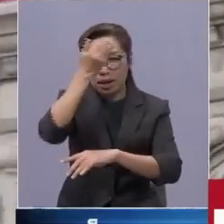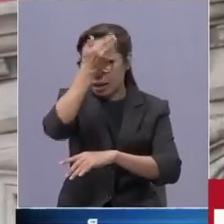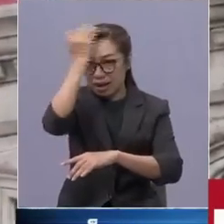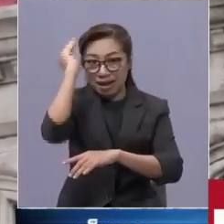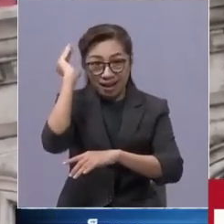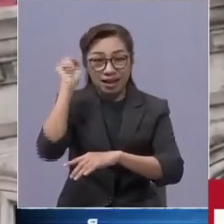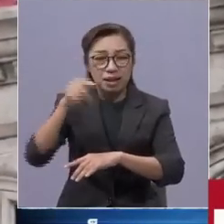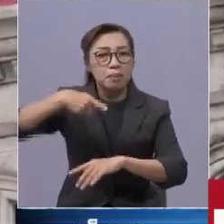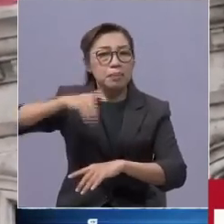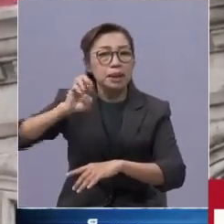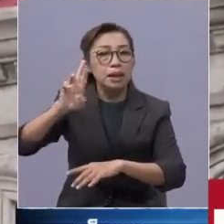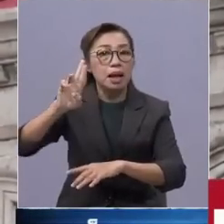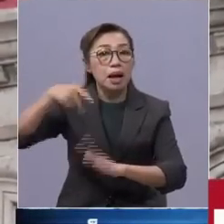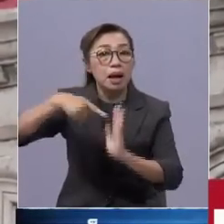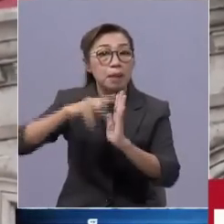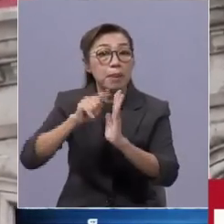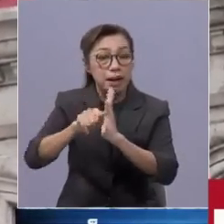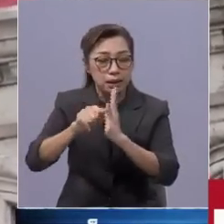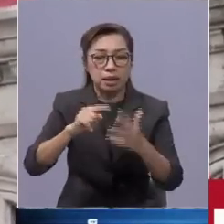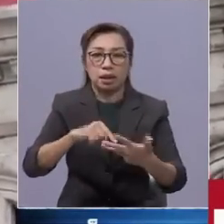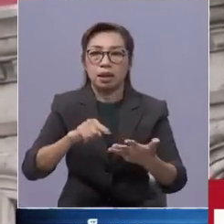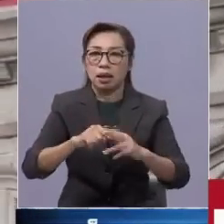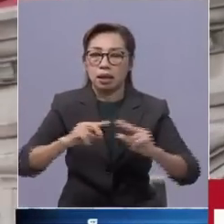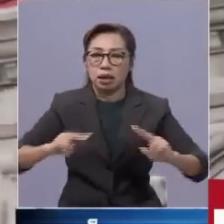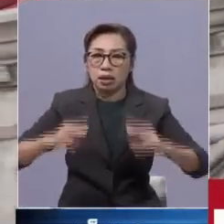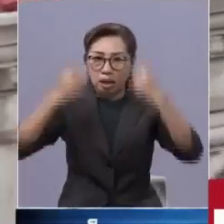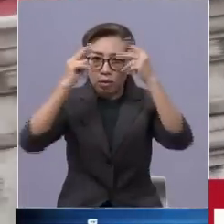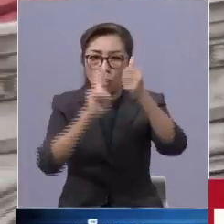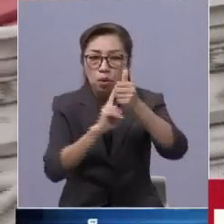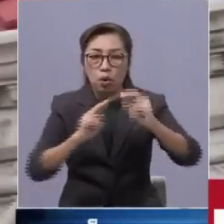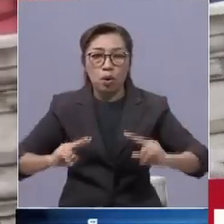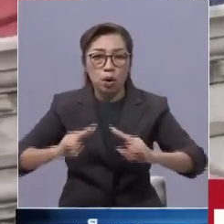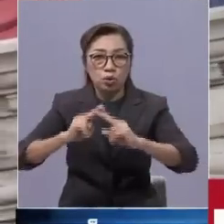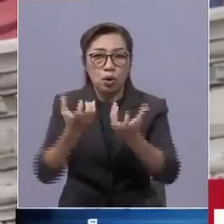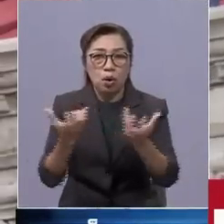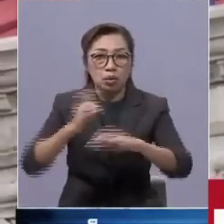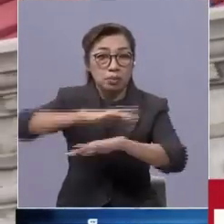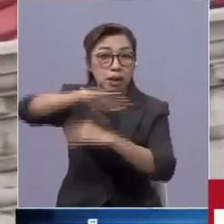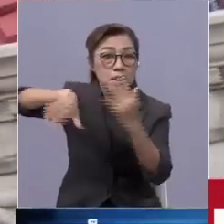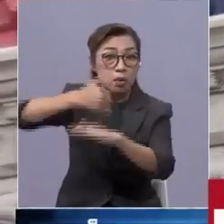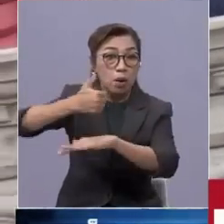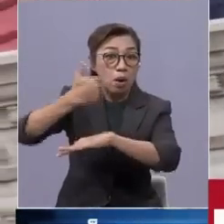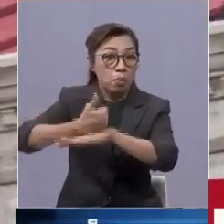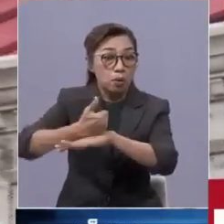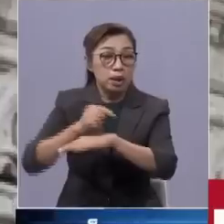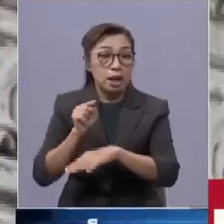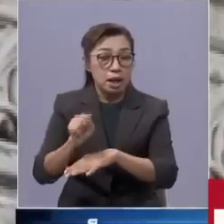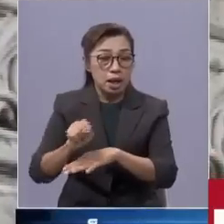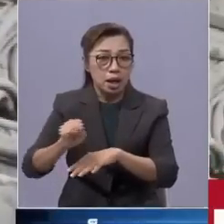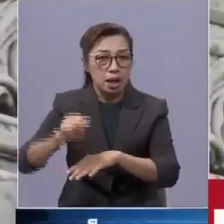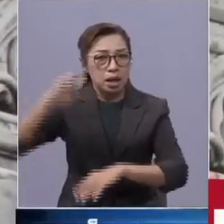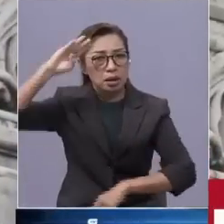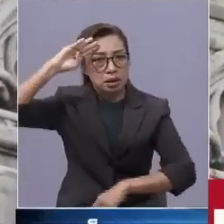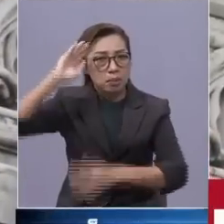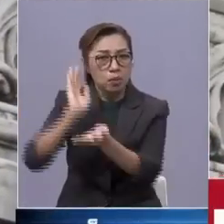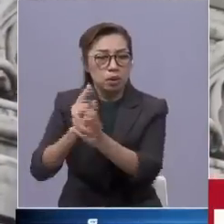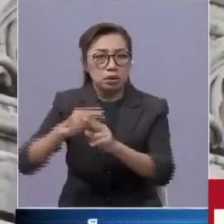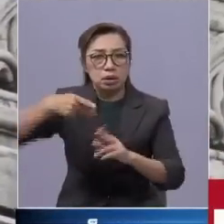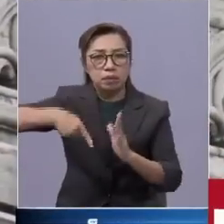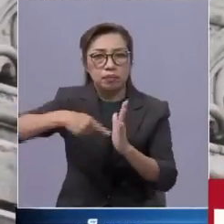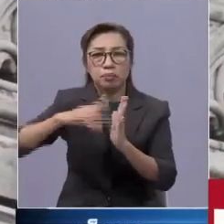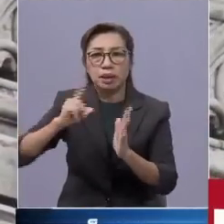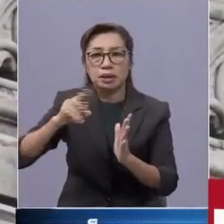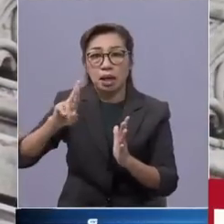ารีรัฐวิภาครองนายกรัฐมนตรีและรัฐมนตรีว่าการกระทรวงทรัพยากรธรรมชาติและสิ่งแวดล้อมพลตำรวจเอกพัชรวาท